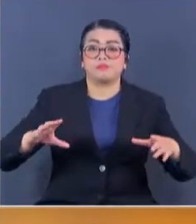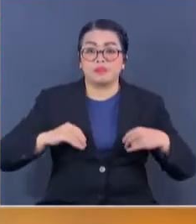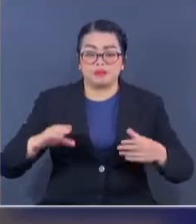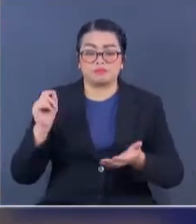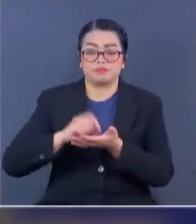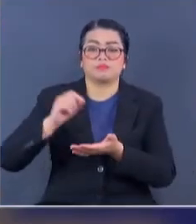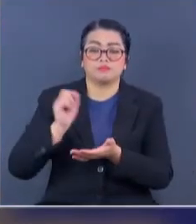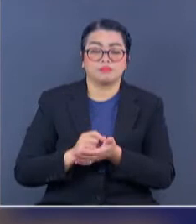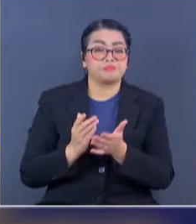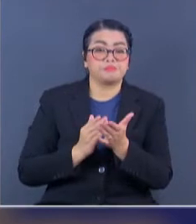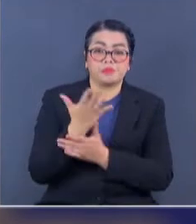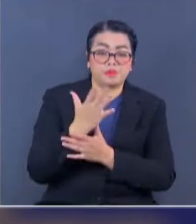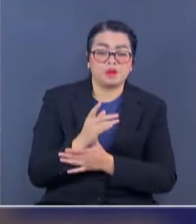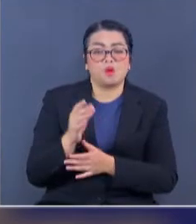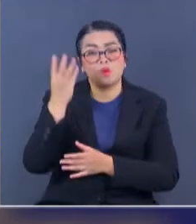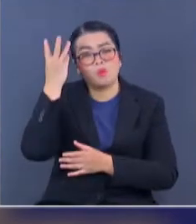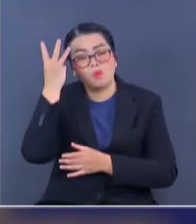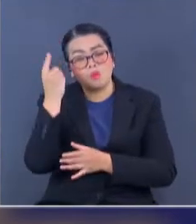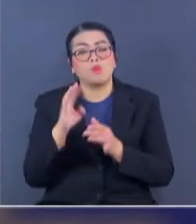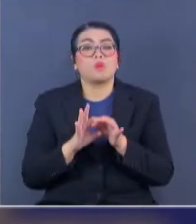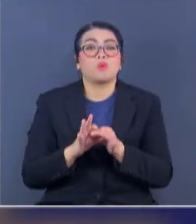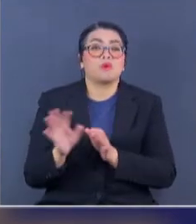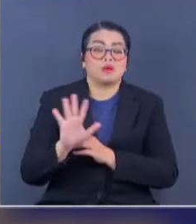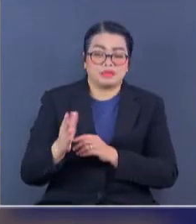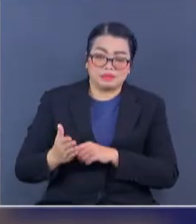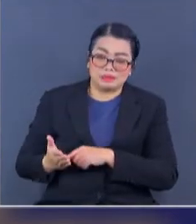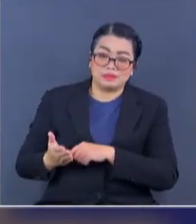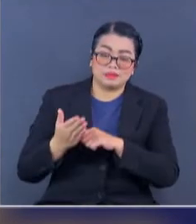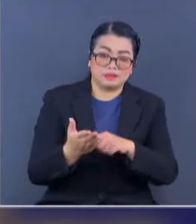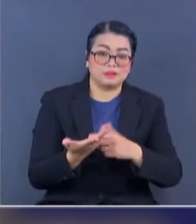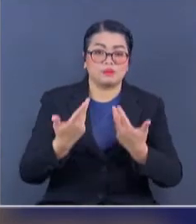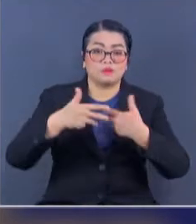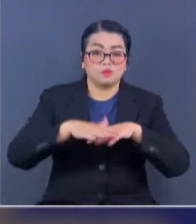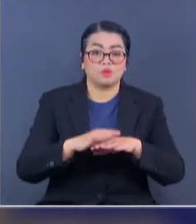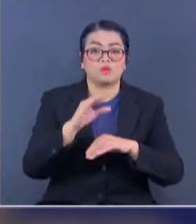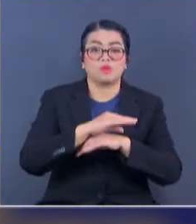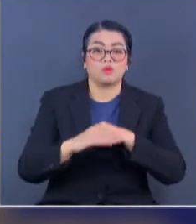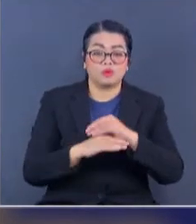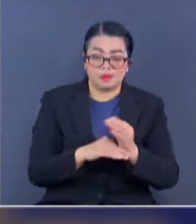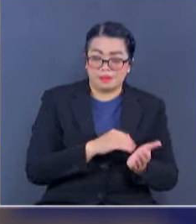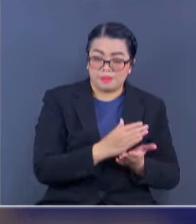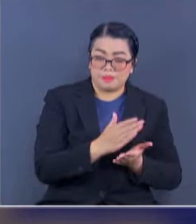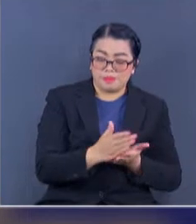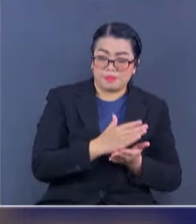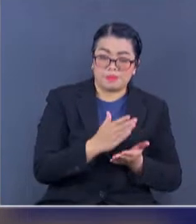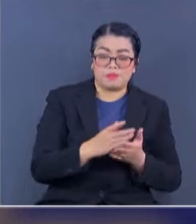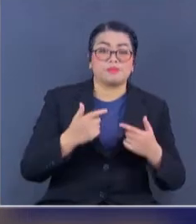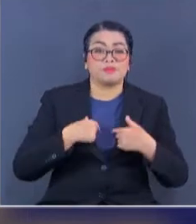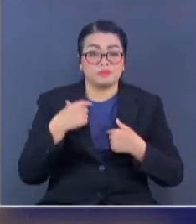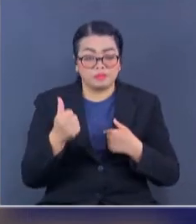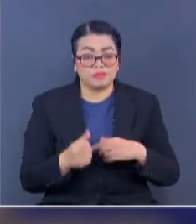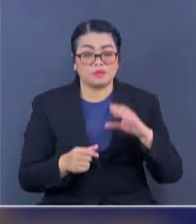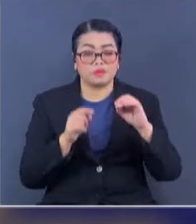การเงินไม่ต้องกังวลนะครับสามารถยื่นขอร่วมโครงการผ่อนชำระกับแบมได้ครับในอัตราดอกเบี้